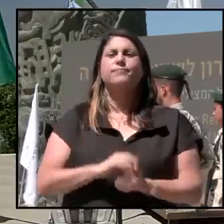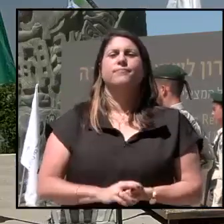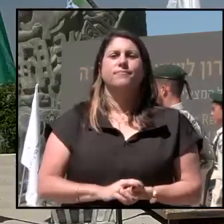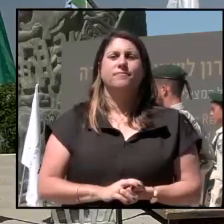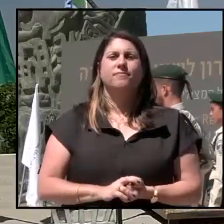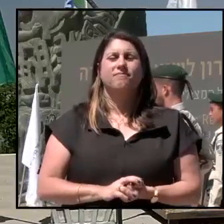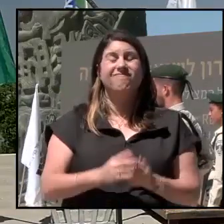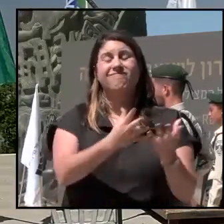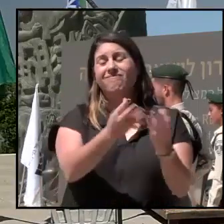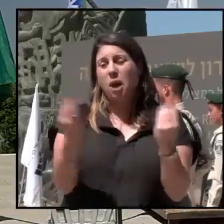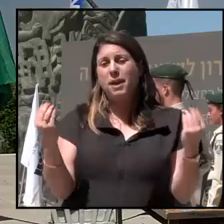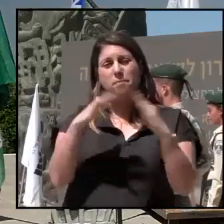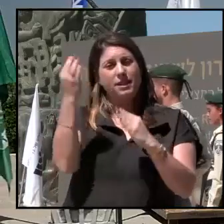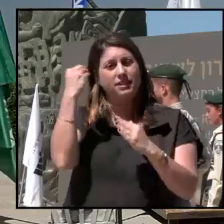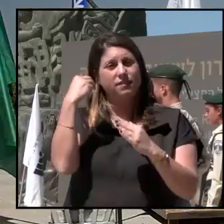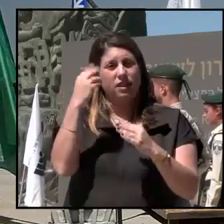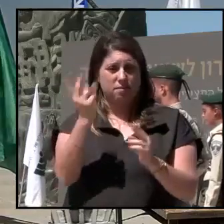בהרבה בתי ספר בפריז